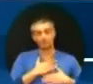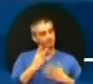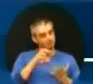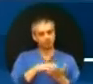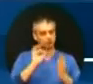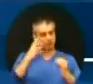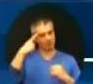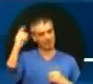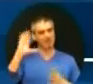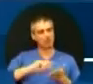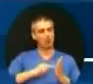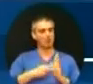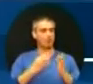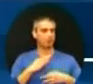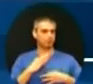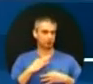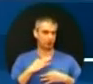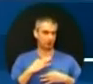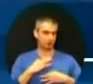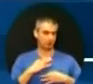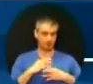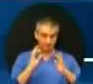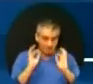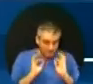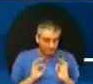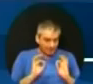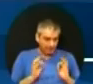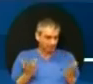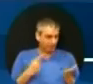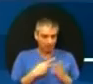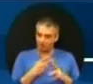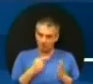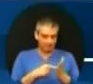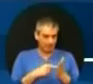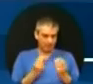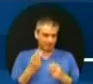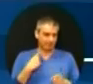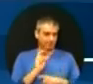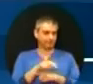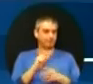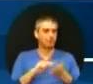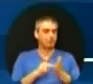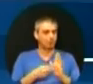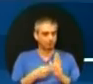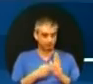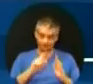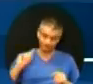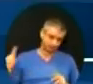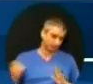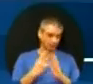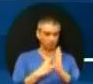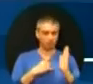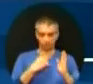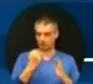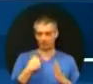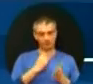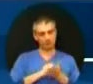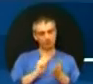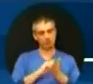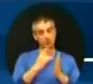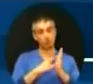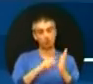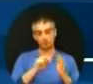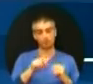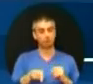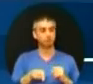של האידיאולוגיה הפוליטית שלי. שבאמת, באמת, הרי בגלל הדברים האלה נכנסתי לפוליטיקה. שאת כל החוקים שלי כמעט חוקקתי בעניין